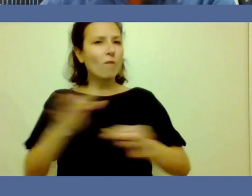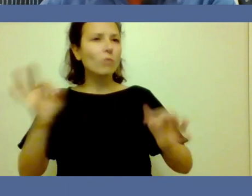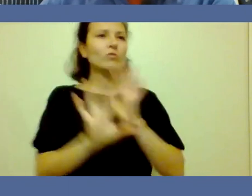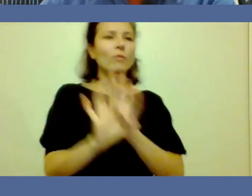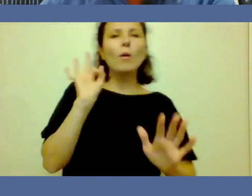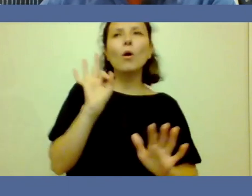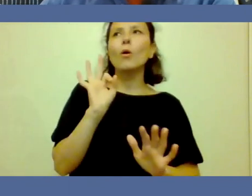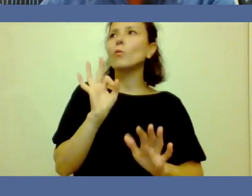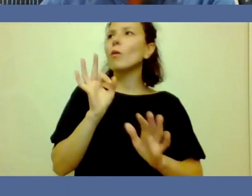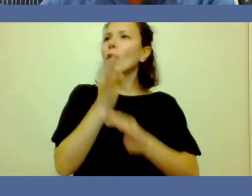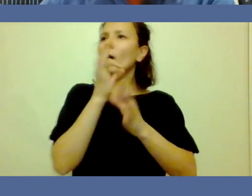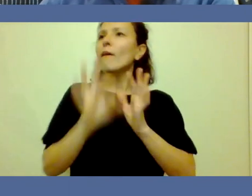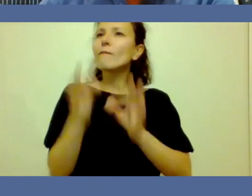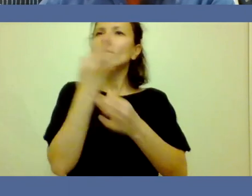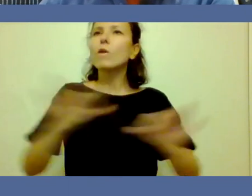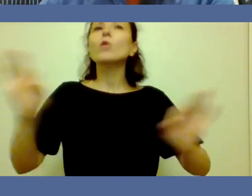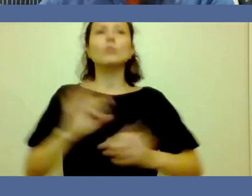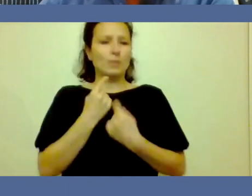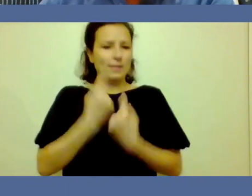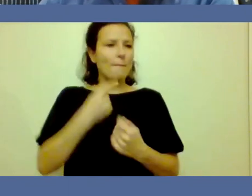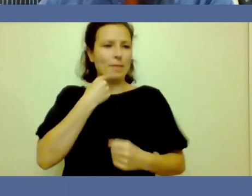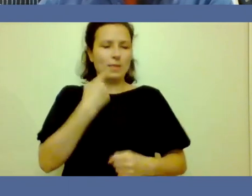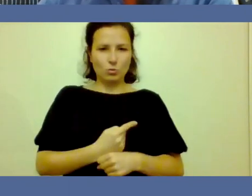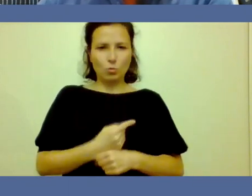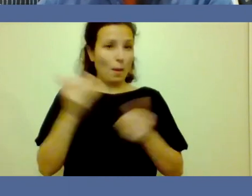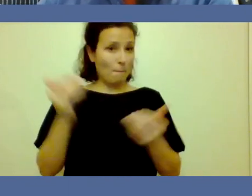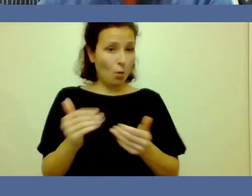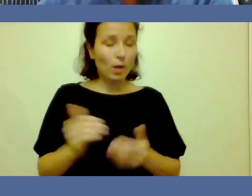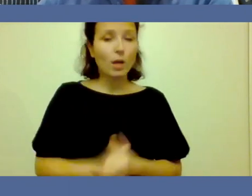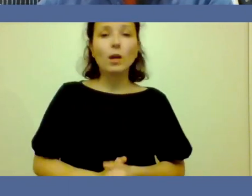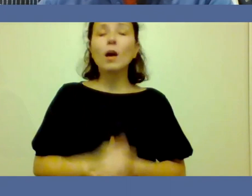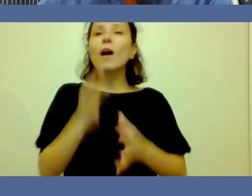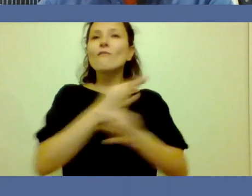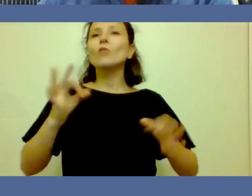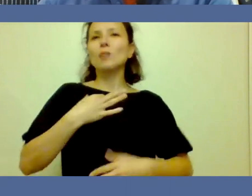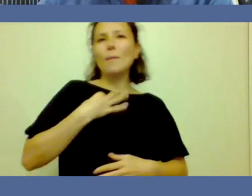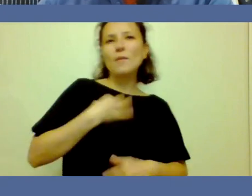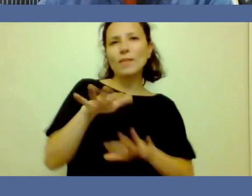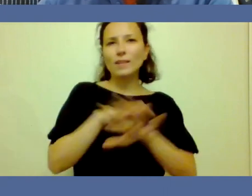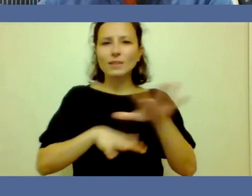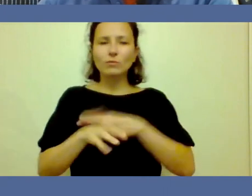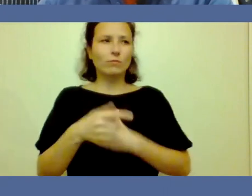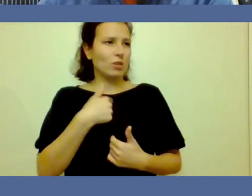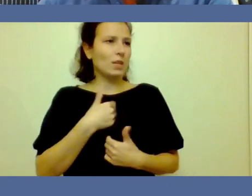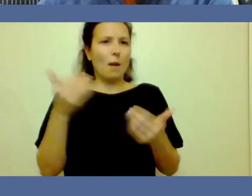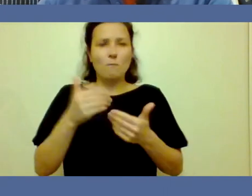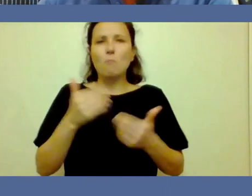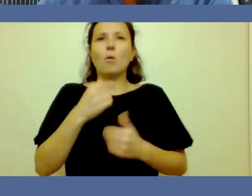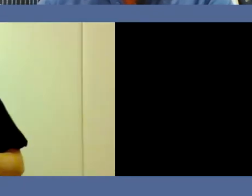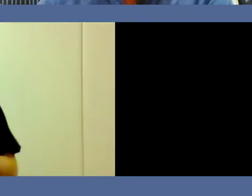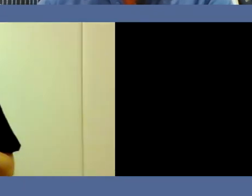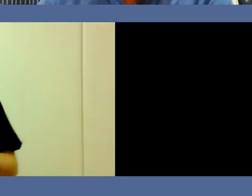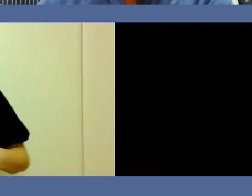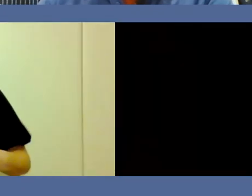wolność samodecydowania, wolność taka absolutnie prywatna i zawodowa, kiedy ja mogę podejmować decyzję,